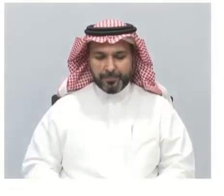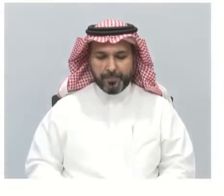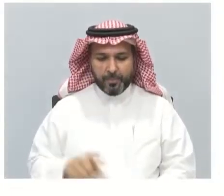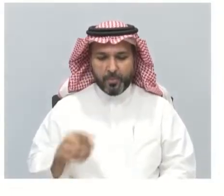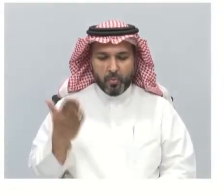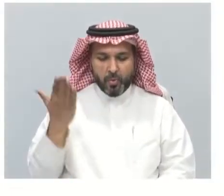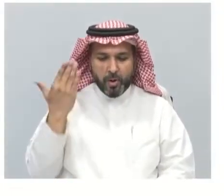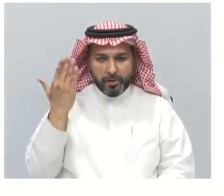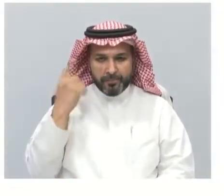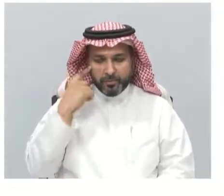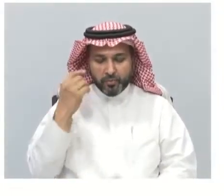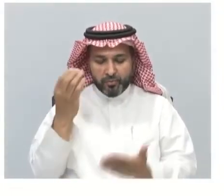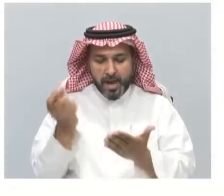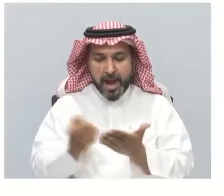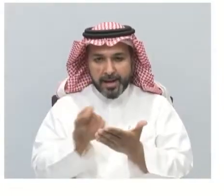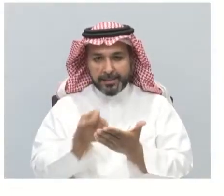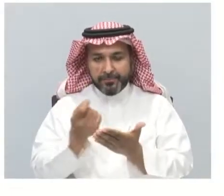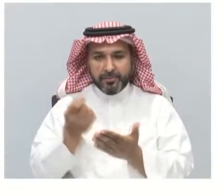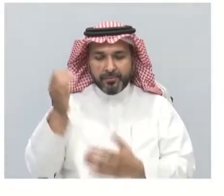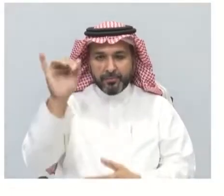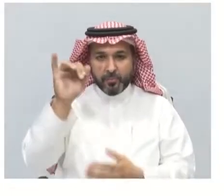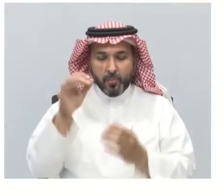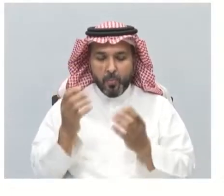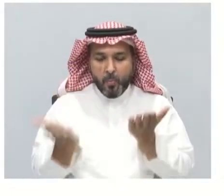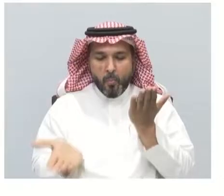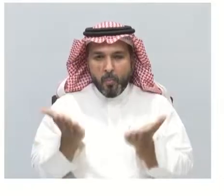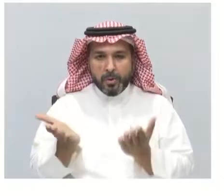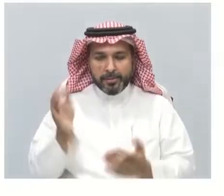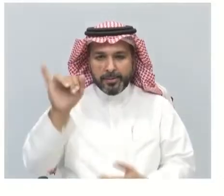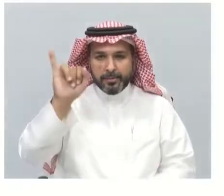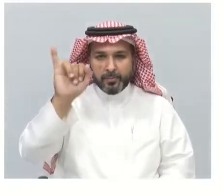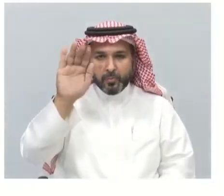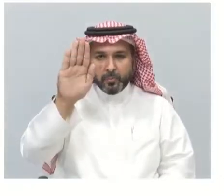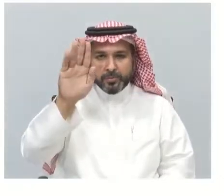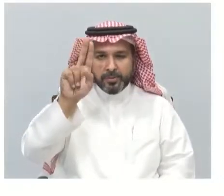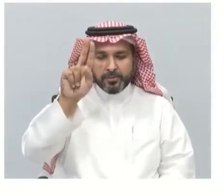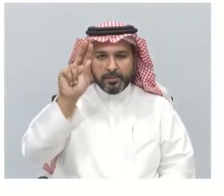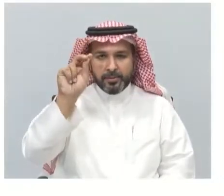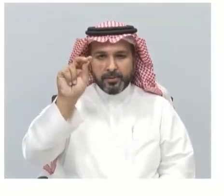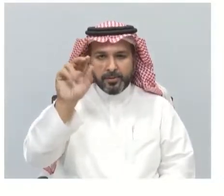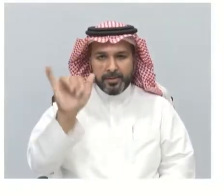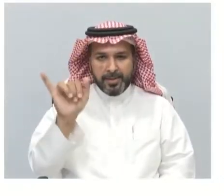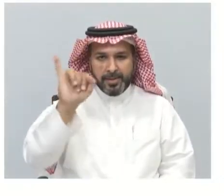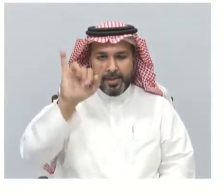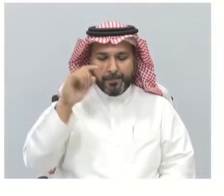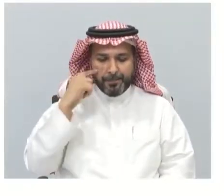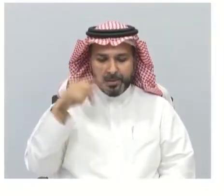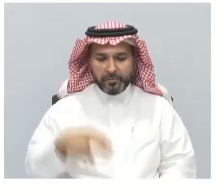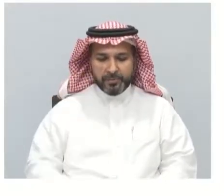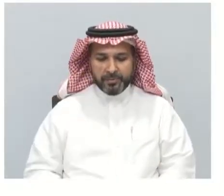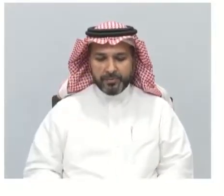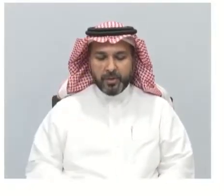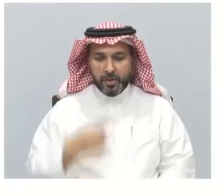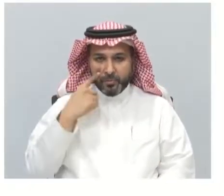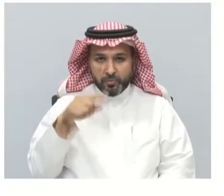سابقا كيف اكتب معادله مستقيم عرفت معلومات حول تمثيله البياني والان ان شاء الله راح نجد البعد